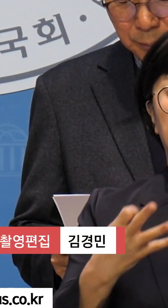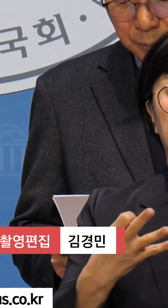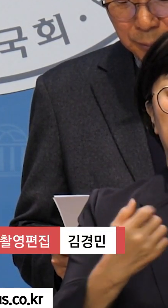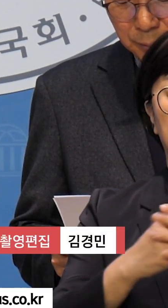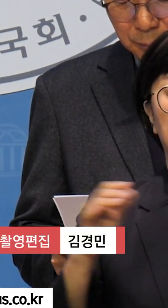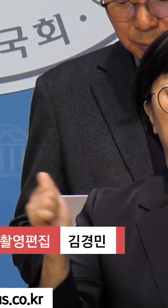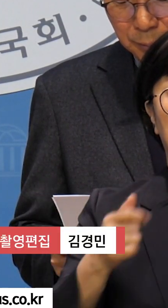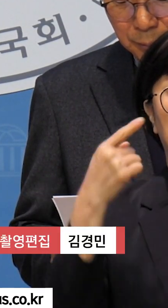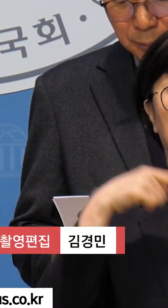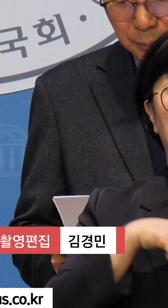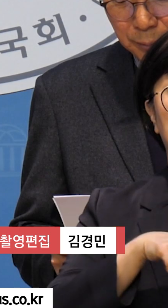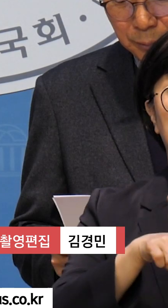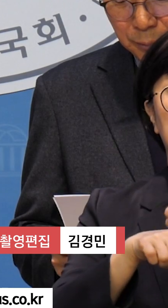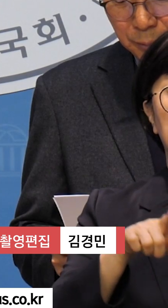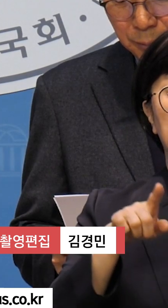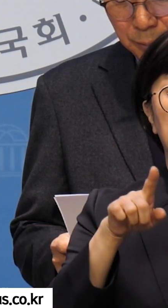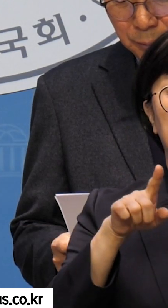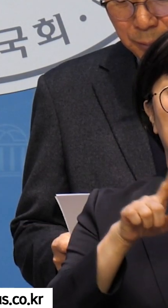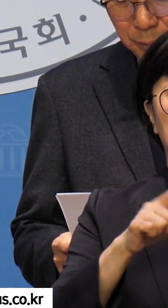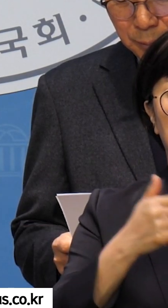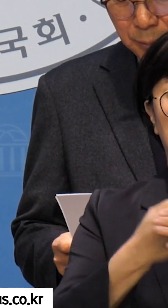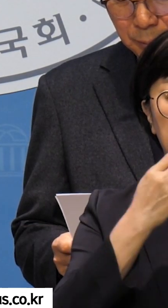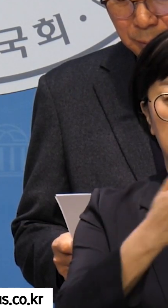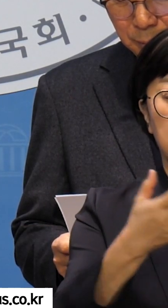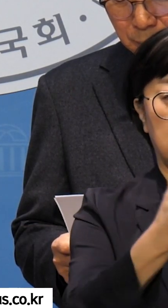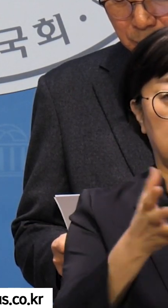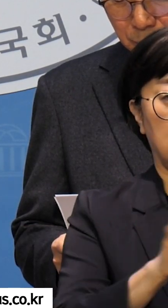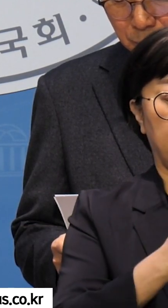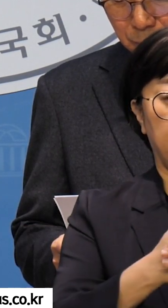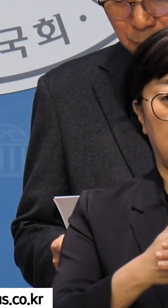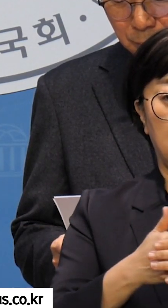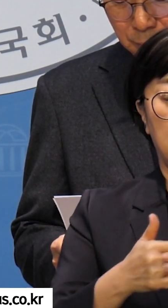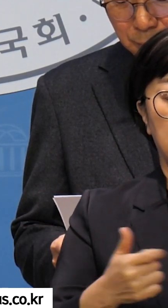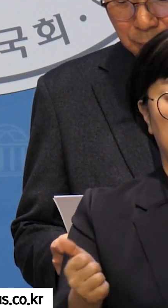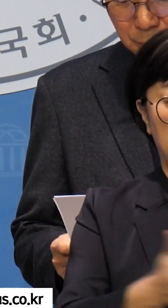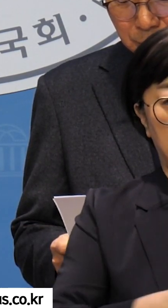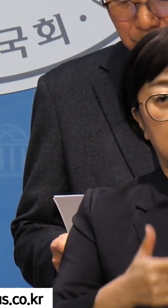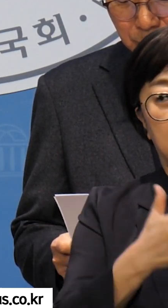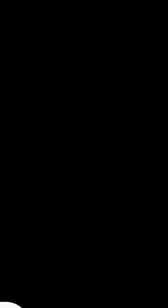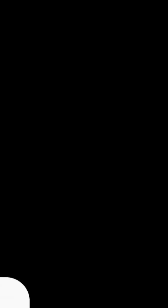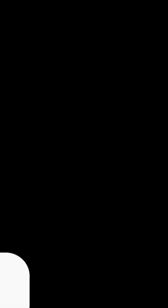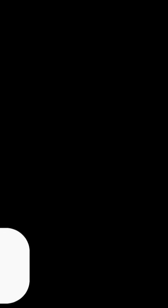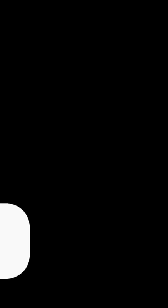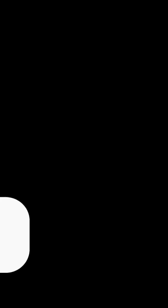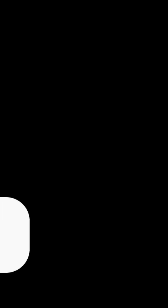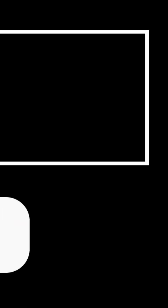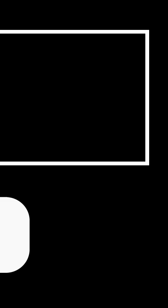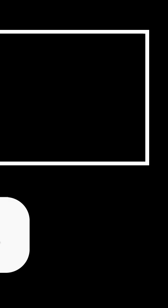국회 과학기술정보방송통신위원회 더불어민주당 예결소위 위원 1동.